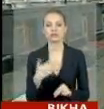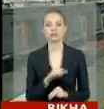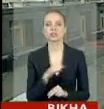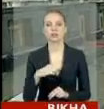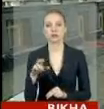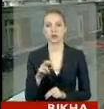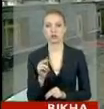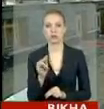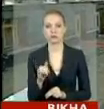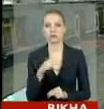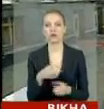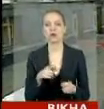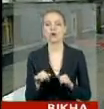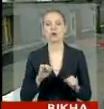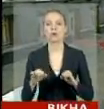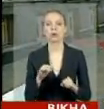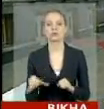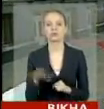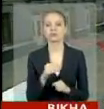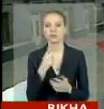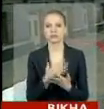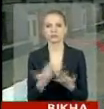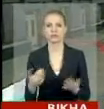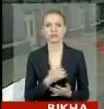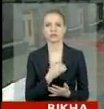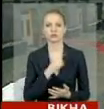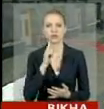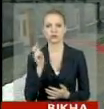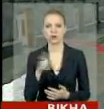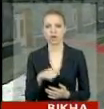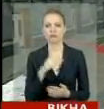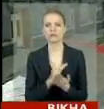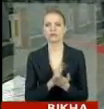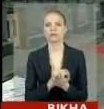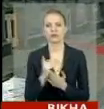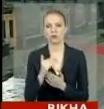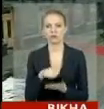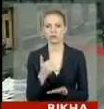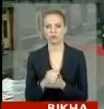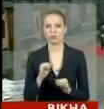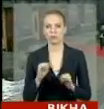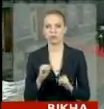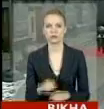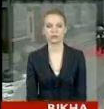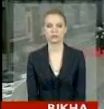самому Януковичу, командувачі всіх видів військ української армії, Верховному головнокомандувачу.